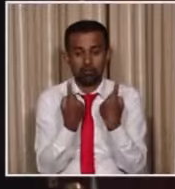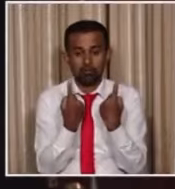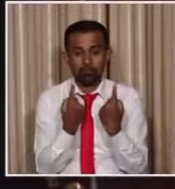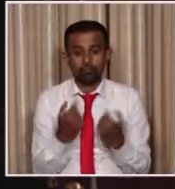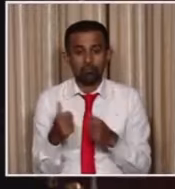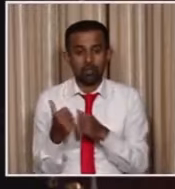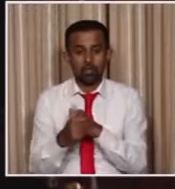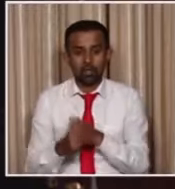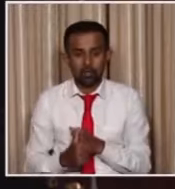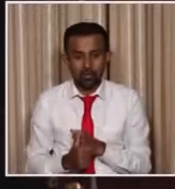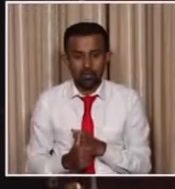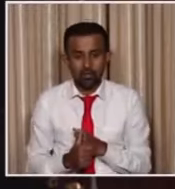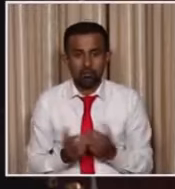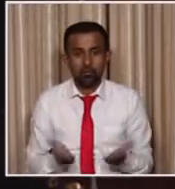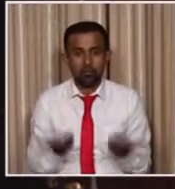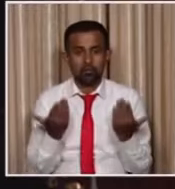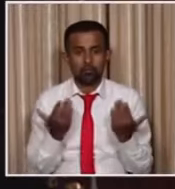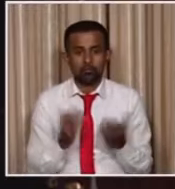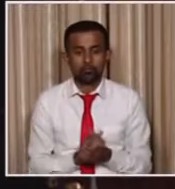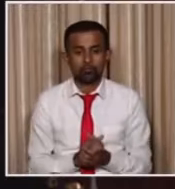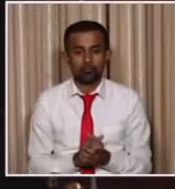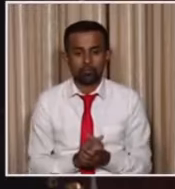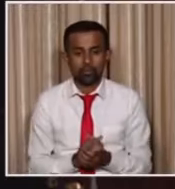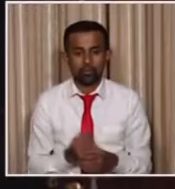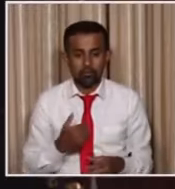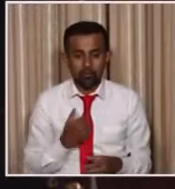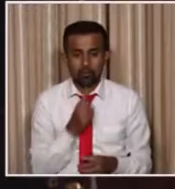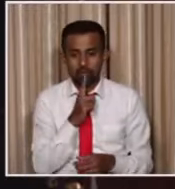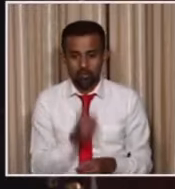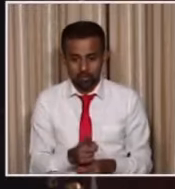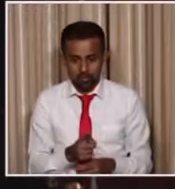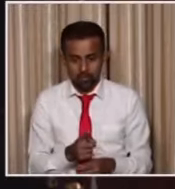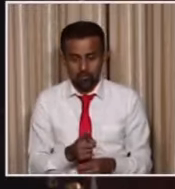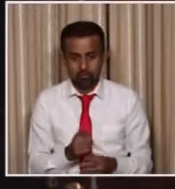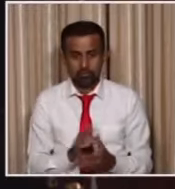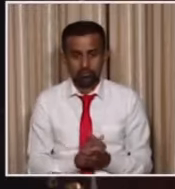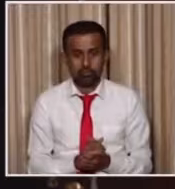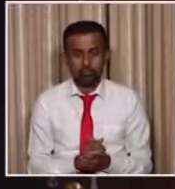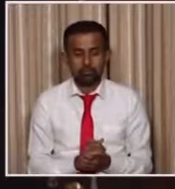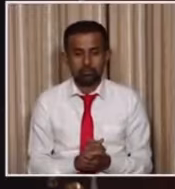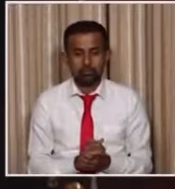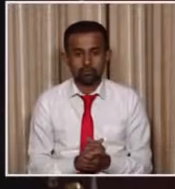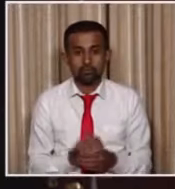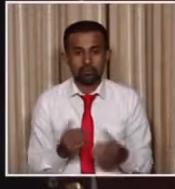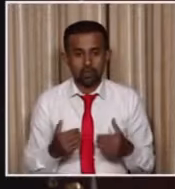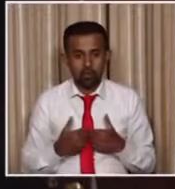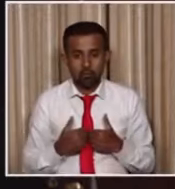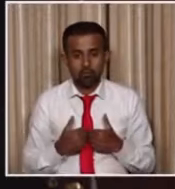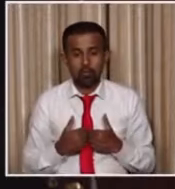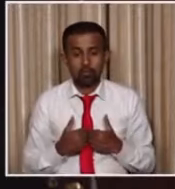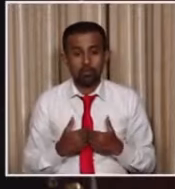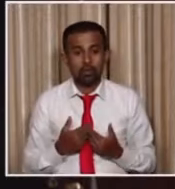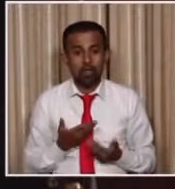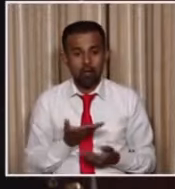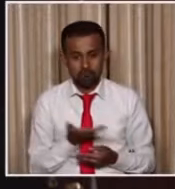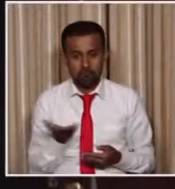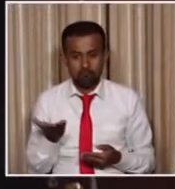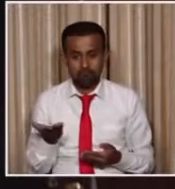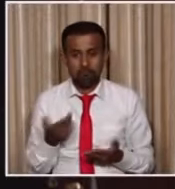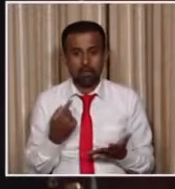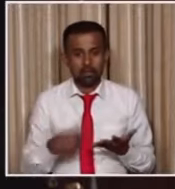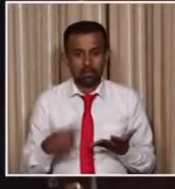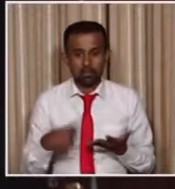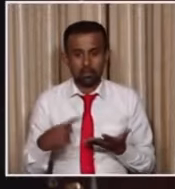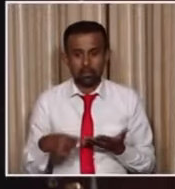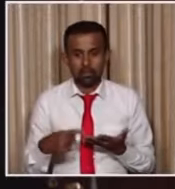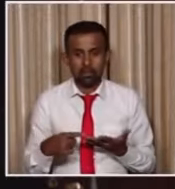නිෂ්පාදනය මේ කරලා තිබෙන්නේ. කාලය අවසන් වෙනවා. මම කියනවා ගරු නියෝජ්‍ය කතානායකතුමනි අපි ඇත්තම අපේ තියෙන දේවල්